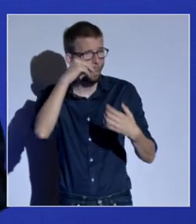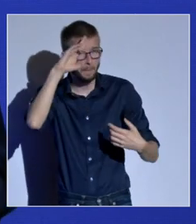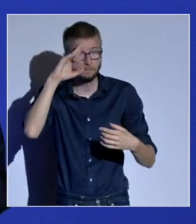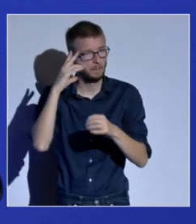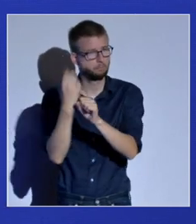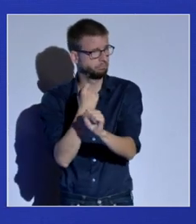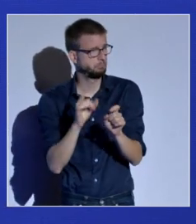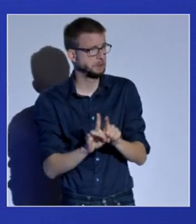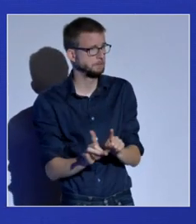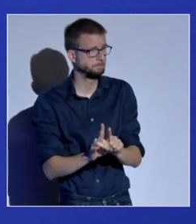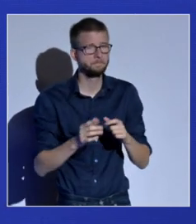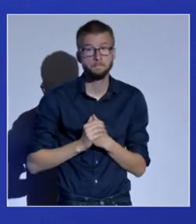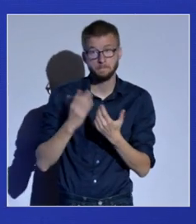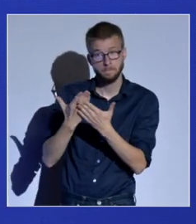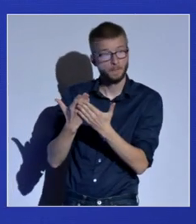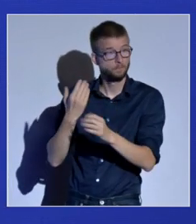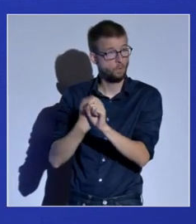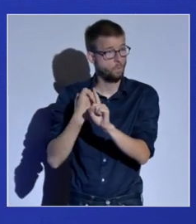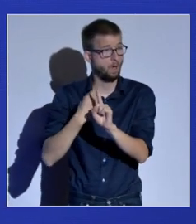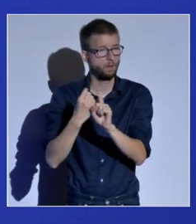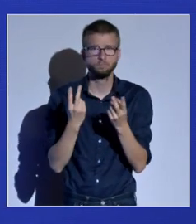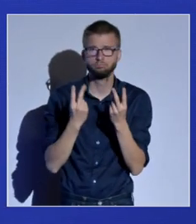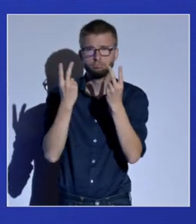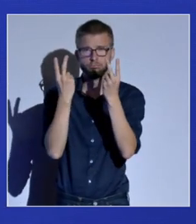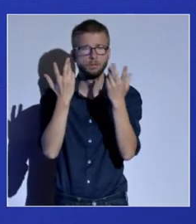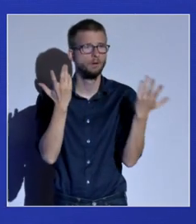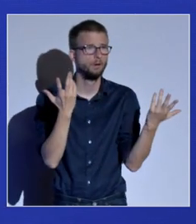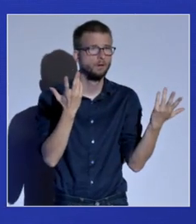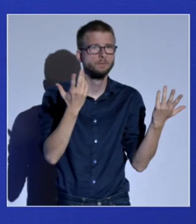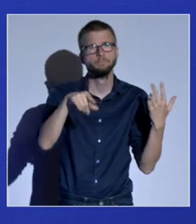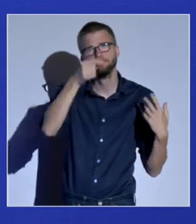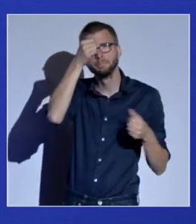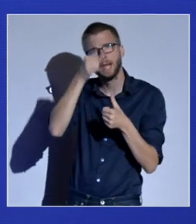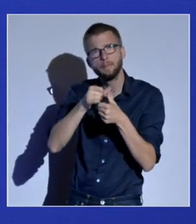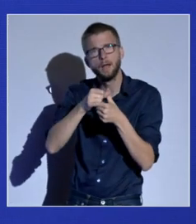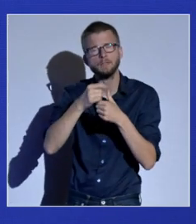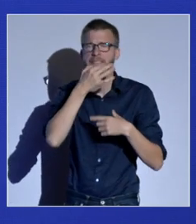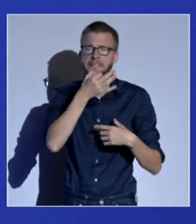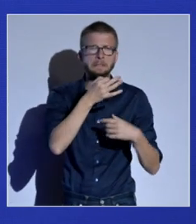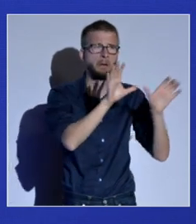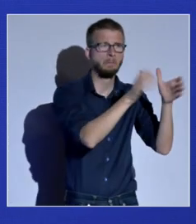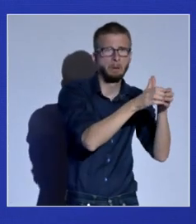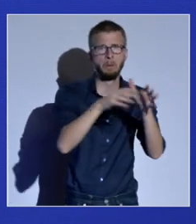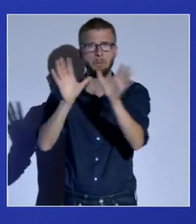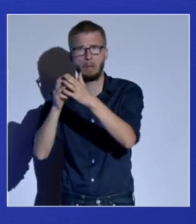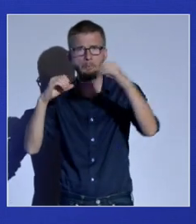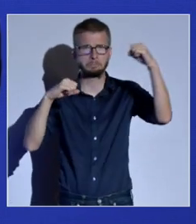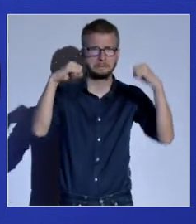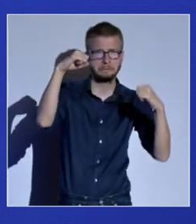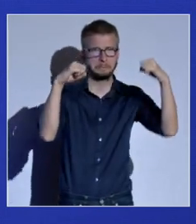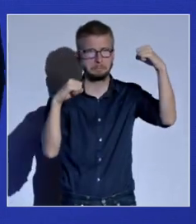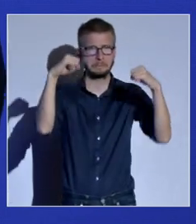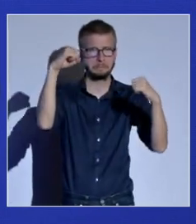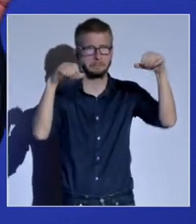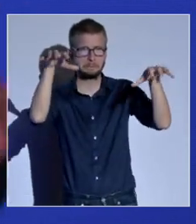l'avons gagné et c'est un combat précieux. Vous vous souvenez que on disait, il y a deux blocs, et dans chaque bloc, au fond, tout le